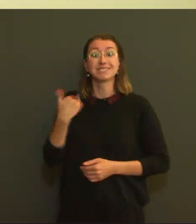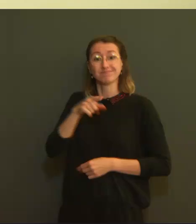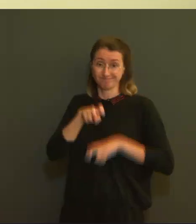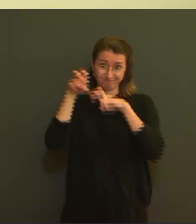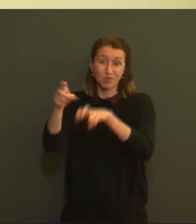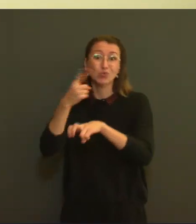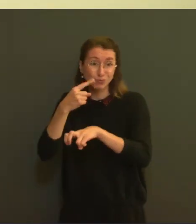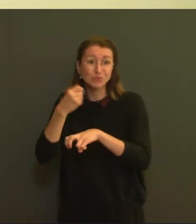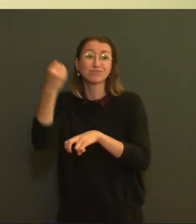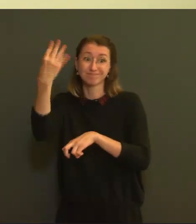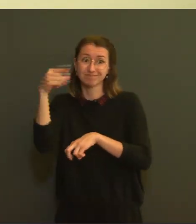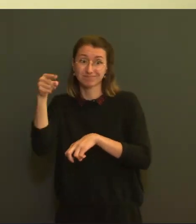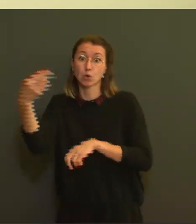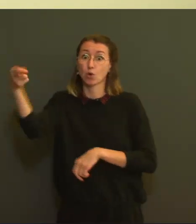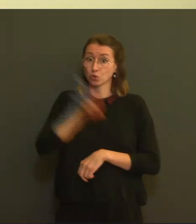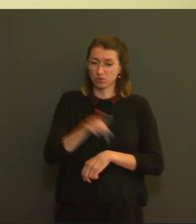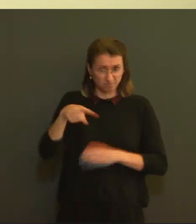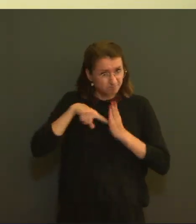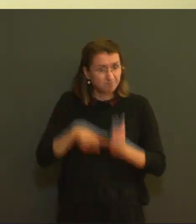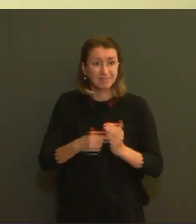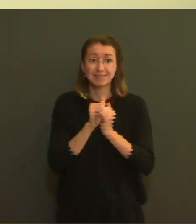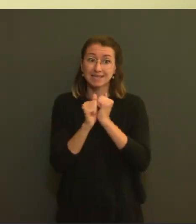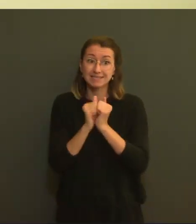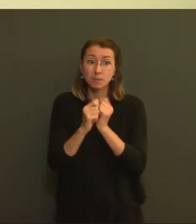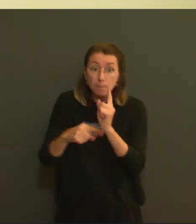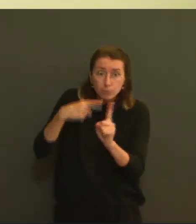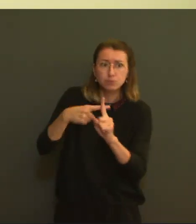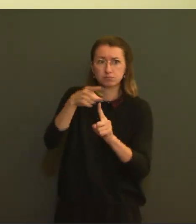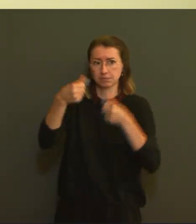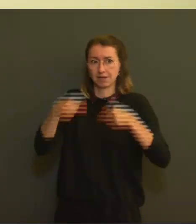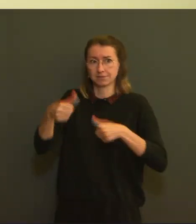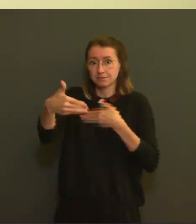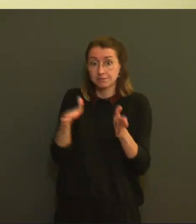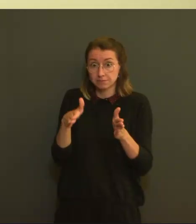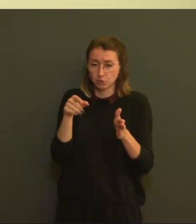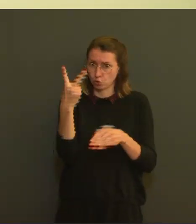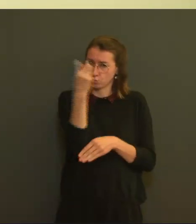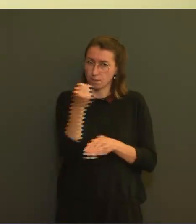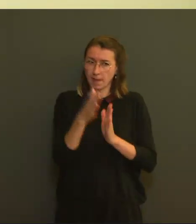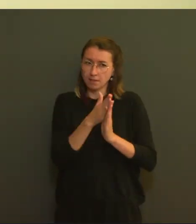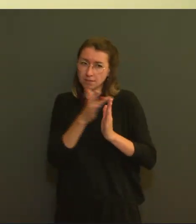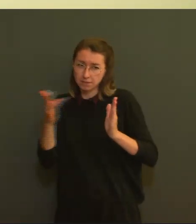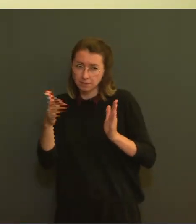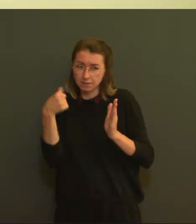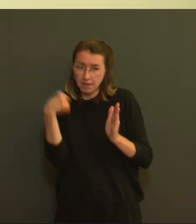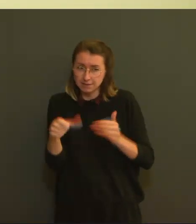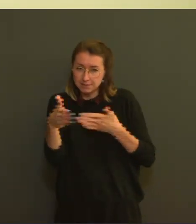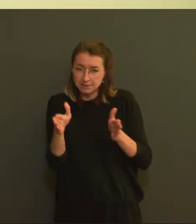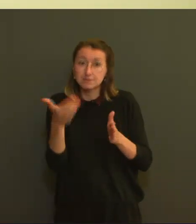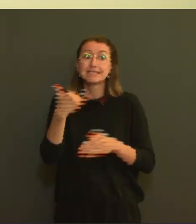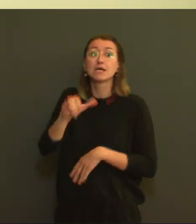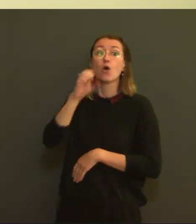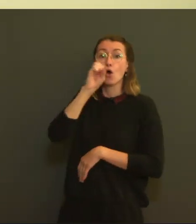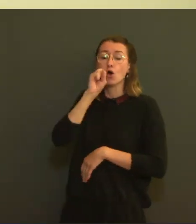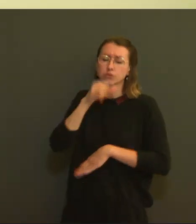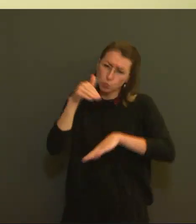quarantaine pendant 2 semaines. Ceci est également recommandé au retour d'une zone orange, surtout si vous avez effectué une